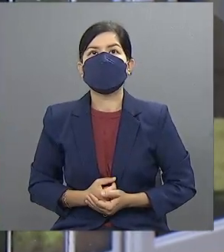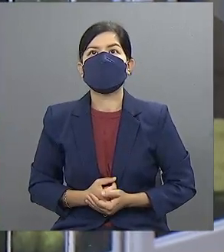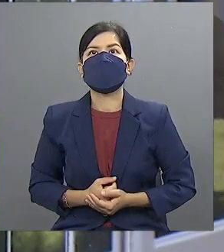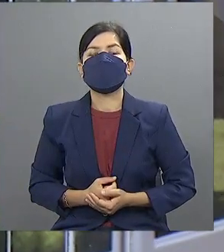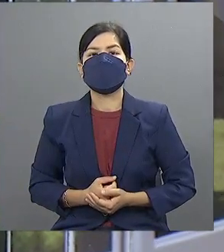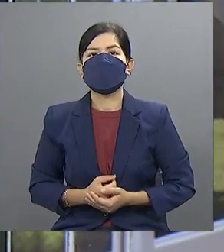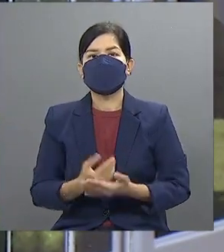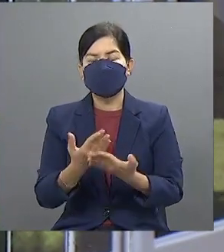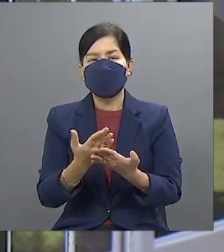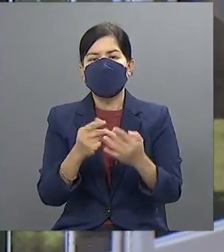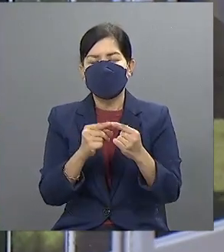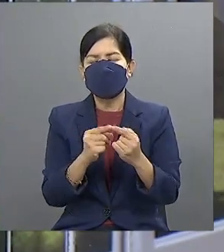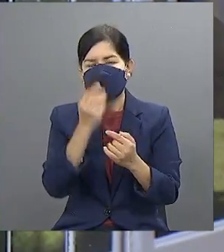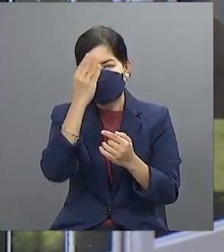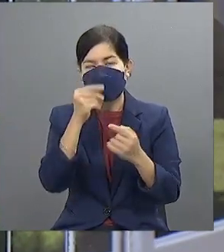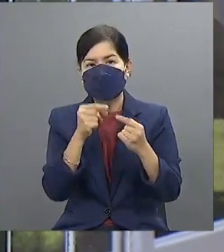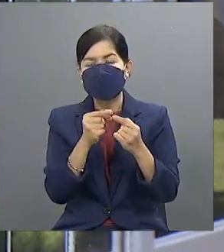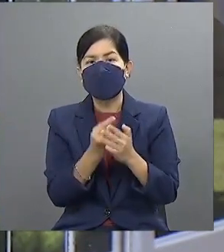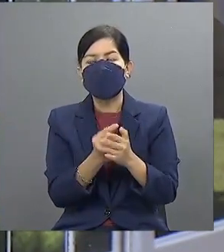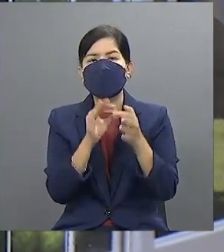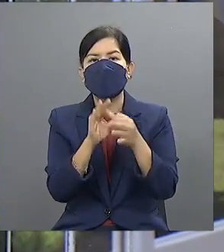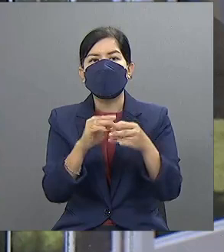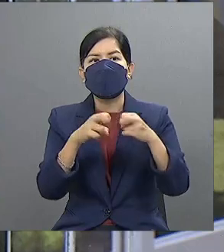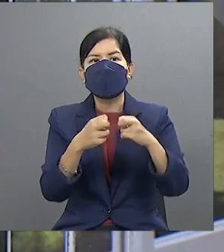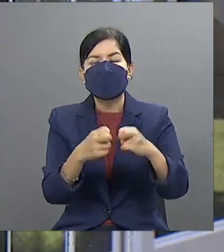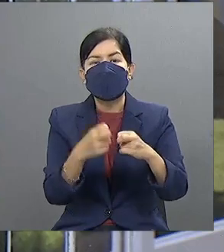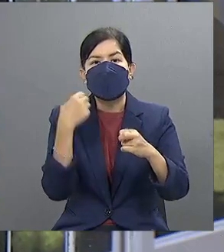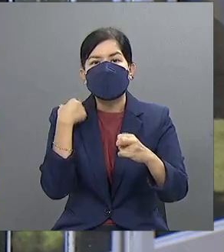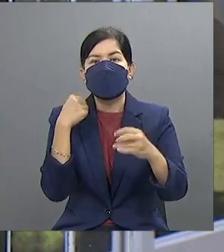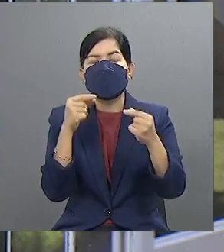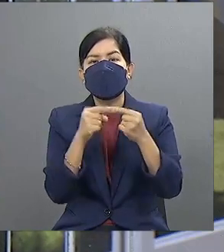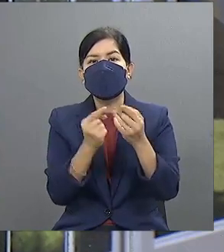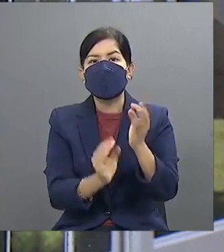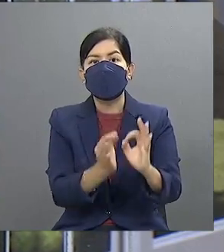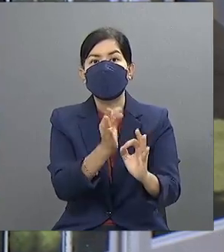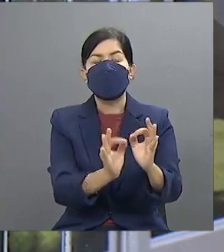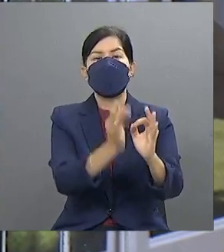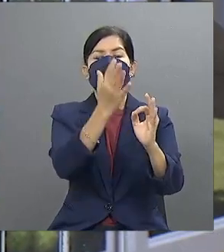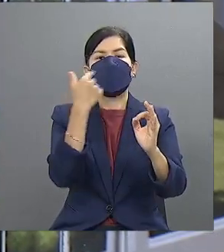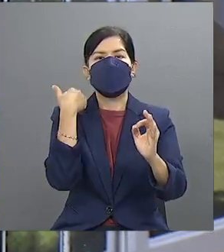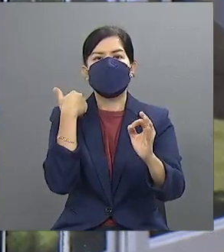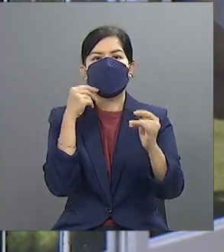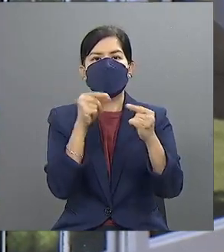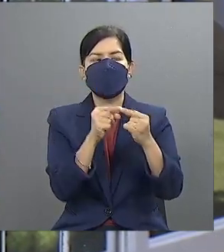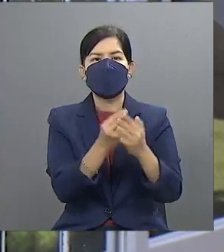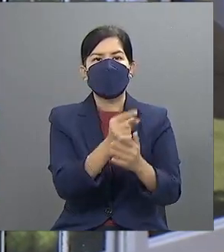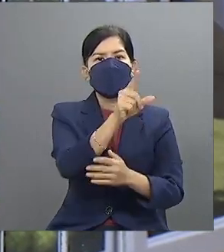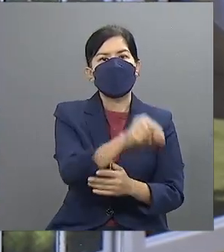กัเขาเรวาเกิดขึ้นไม่เลือกว่าปาคาจะถกหอแผงนี่ขนาด 6 ดาวที่เราจะต้องคิดว่า devenform